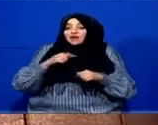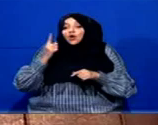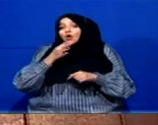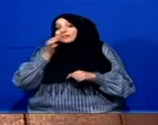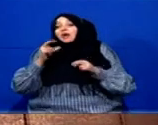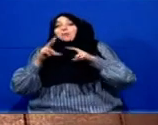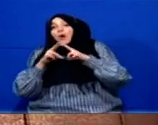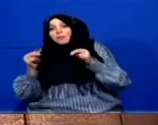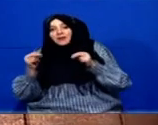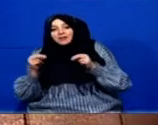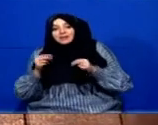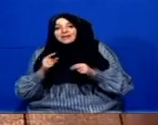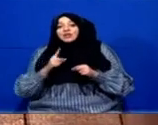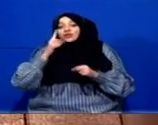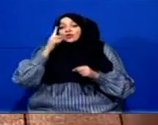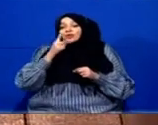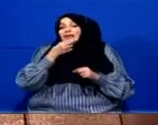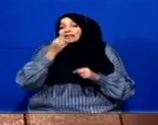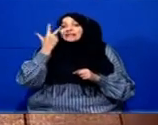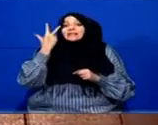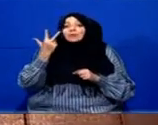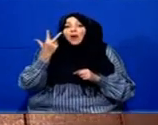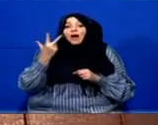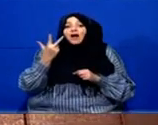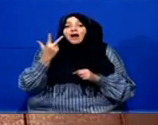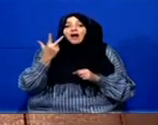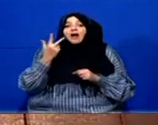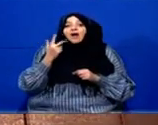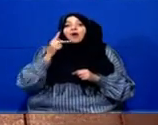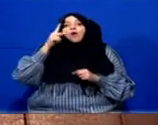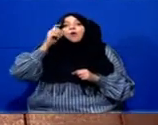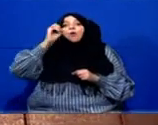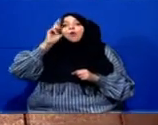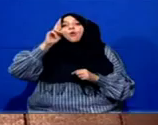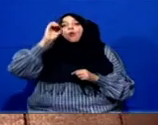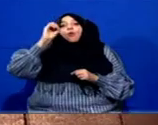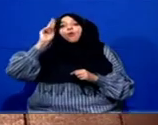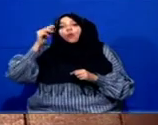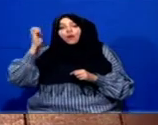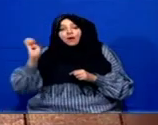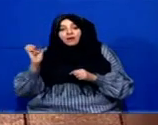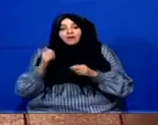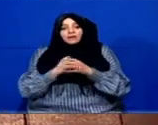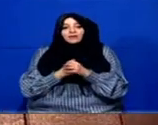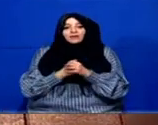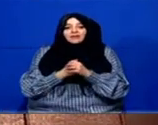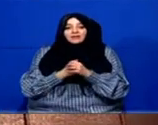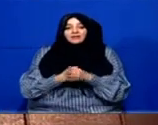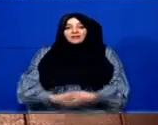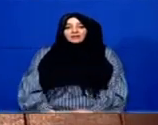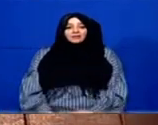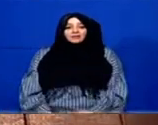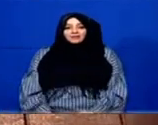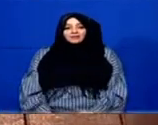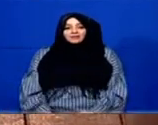اللغويه ربنا قال ثلاثه قرون اذا كان المعده اذا كان العدد مذكرا فان المعدود لابد ان